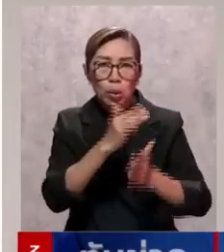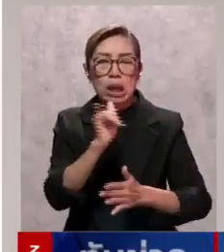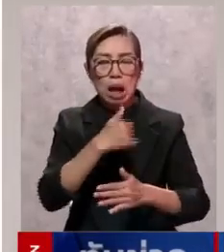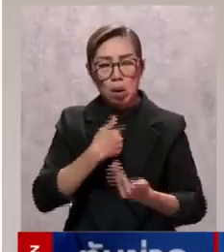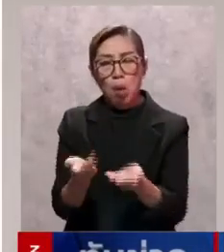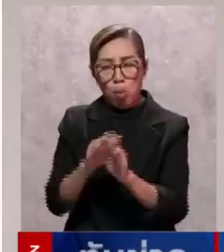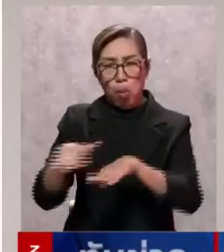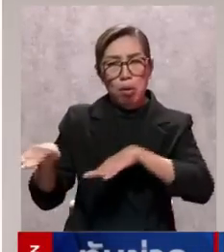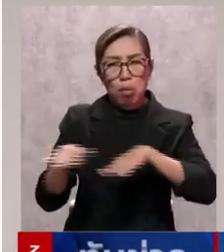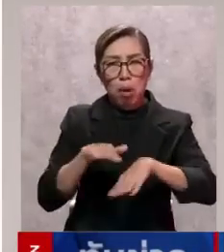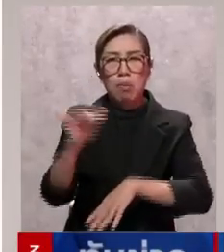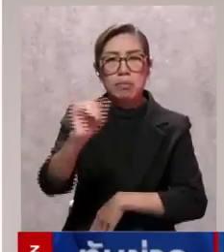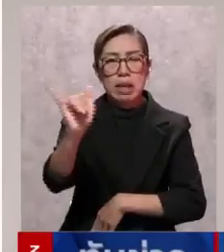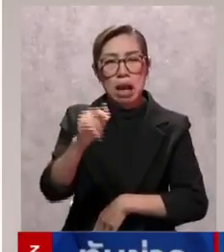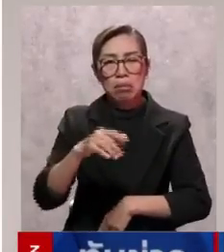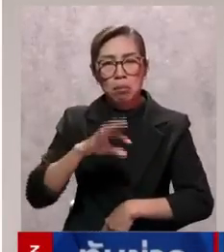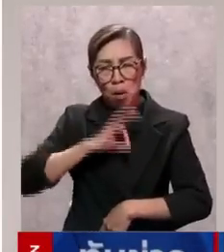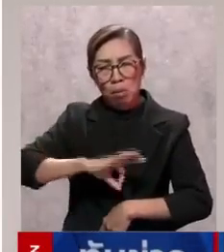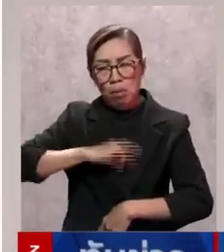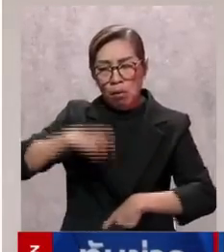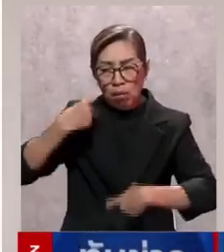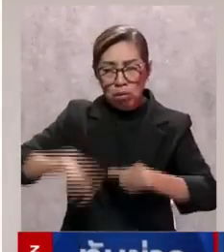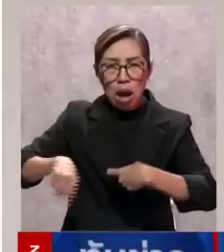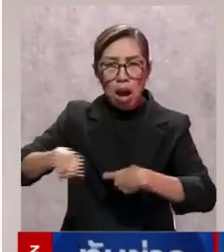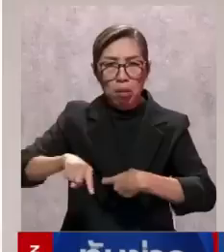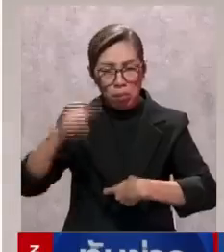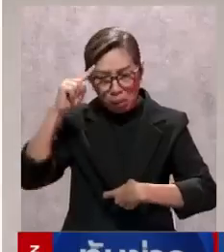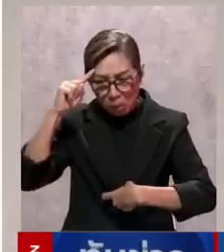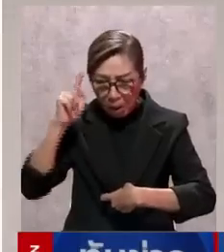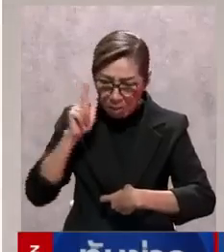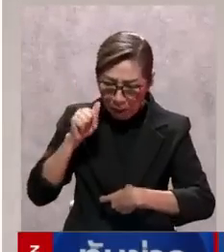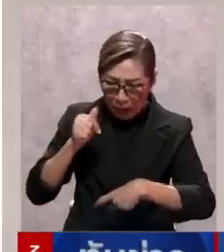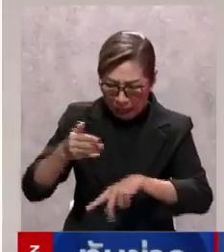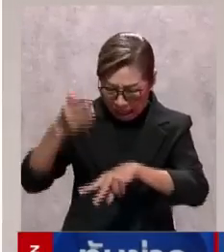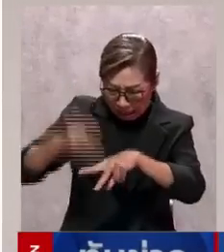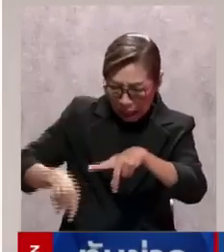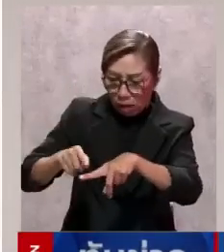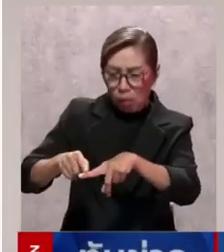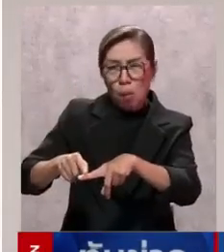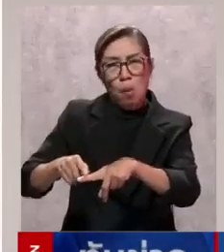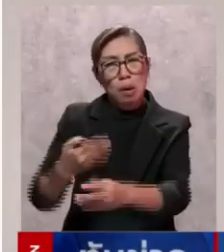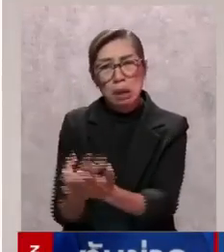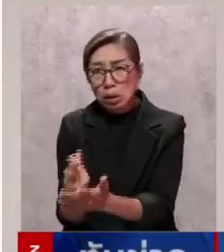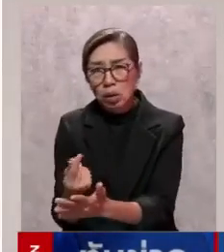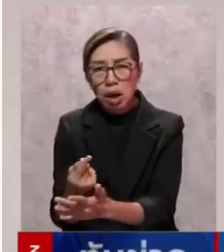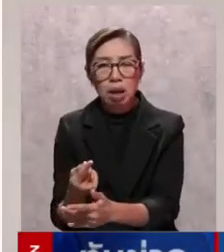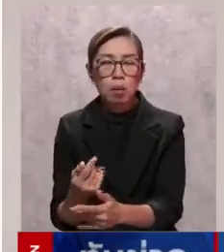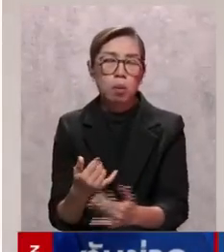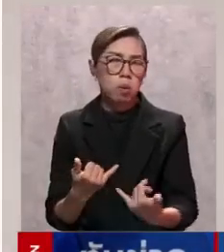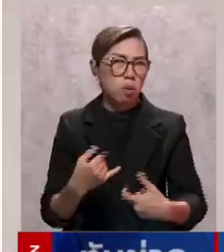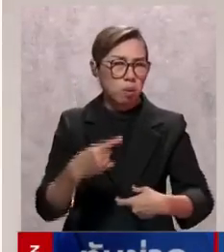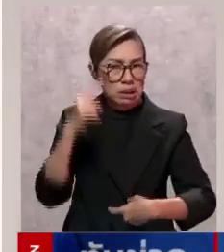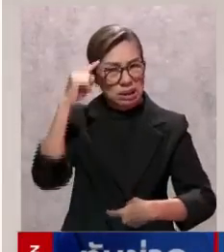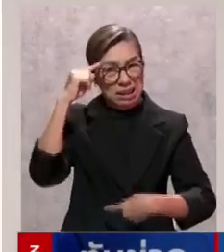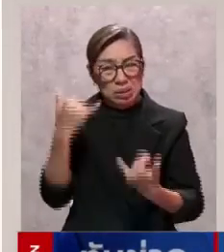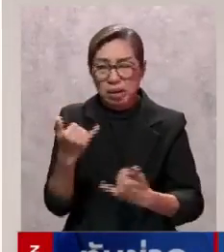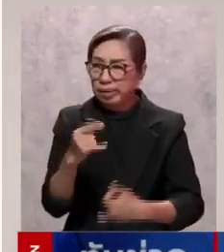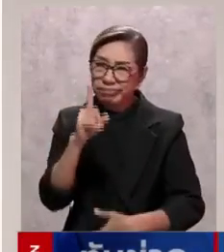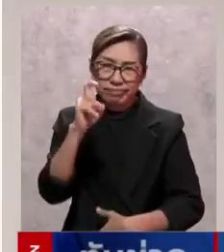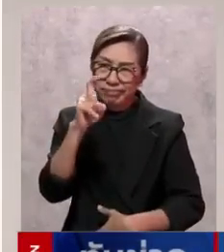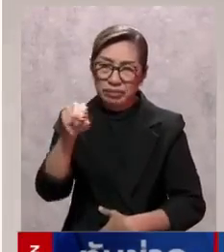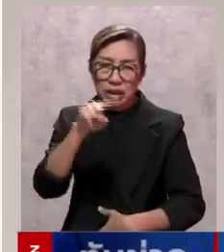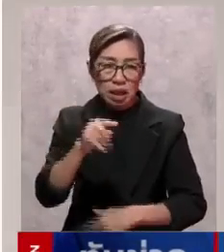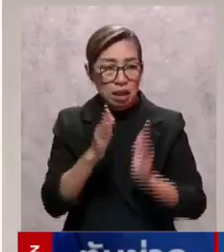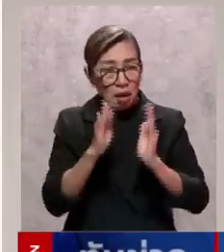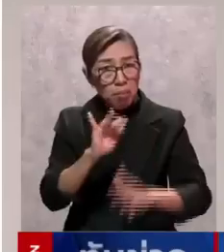นเรื่องยากและก็โหดร้ายสำหรับครอบครัวที่จะต้องตีราคาขาของคุณแม่ของพวกเราในเวลาแบบนี้บางคำถามอาจจะมีผล